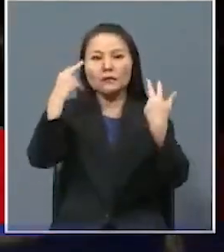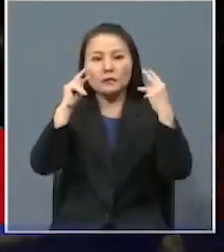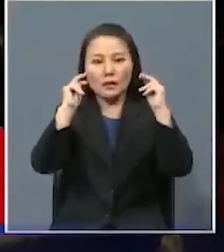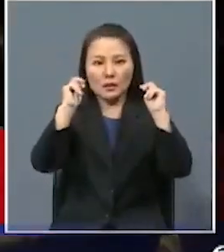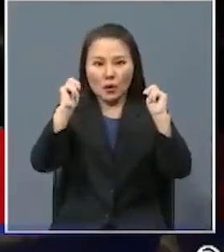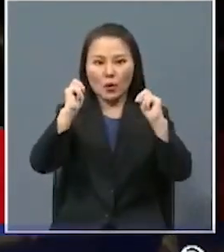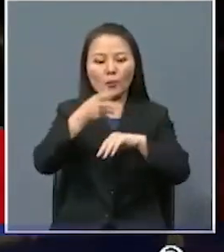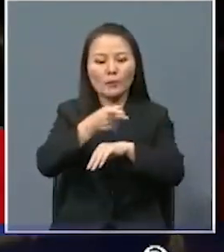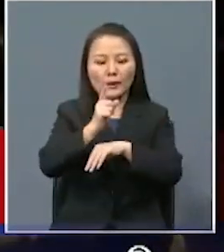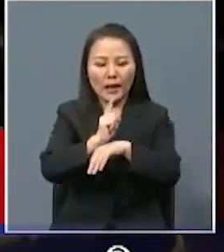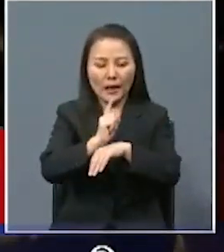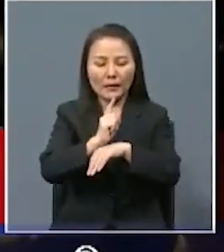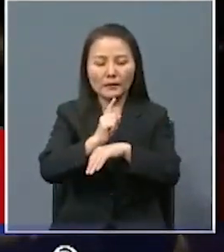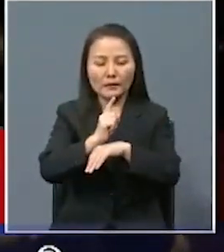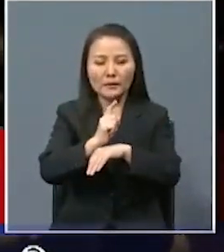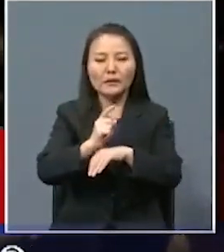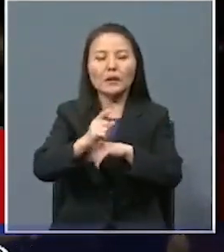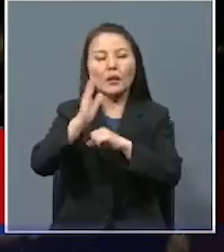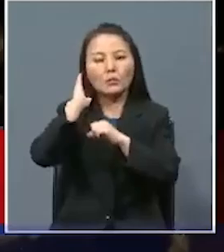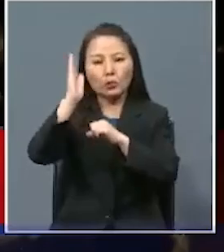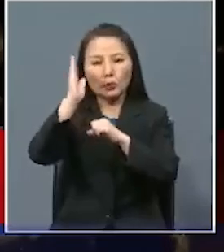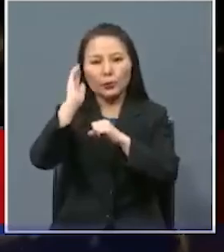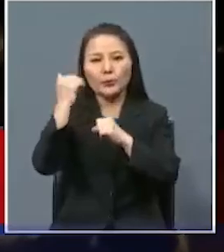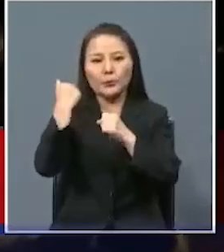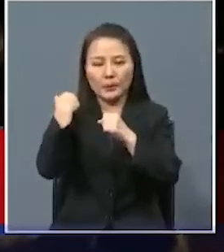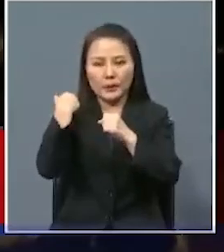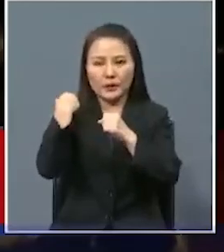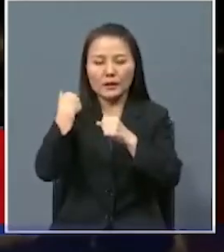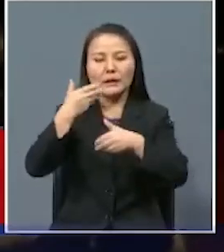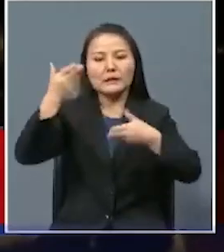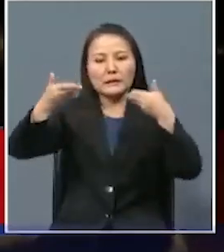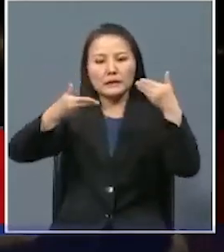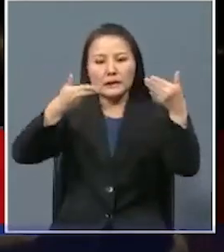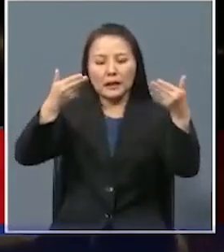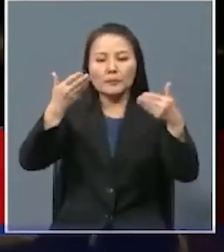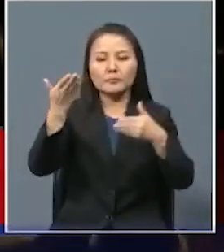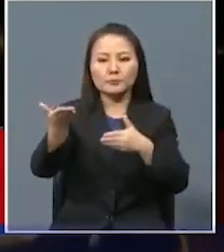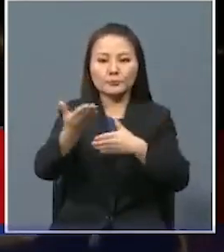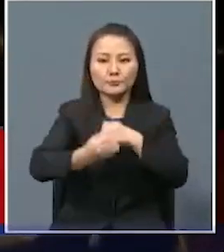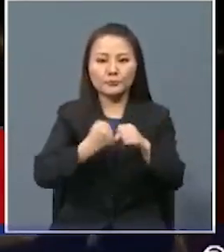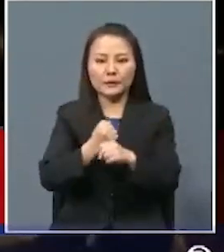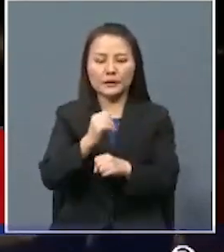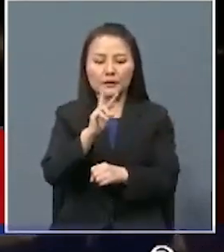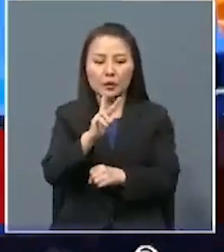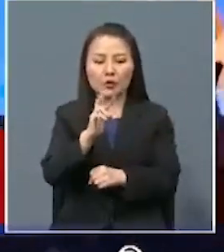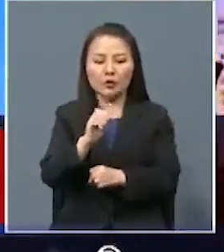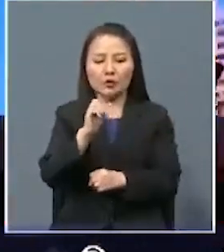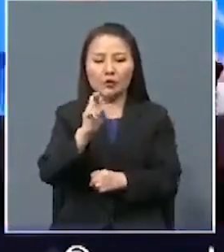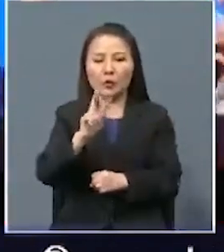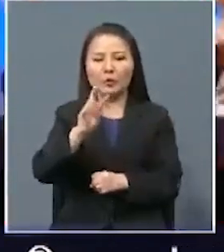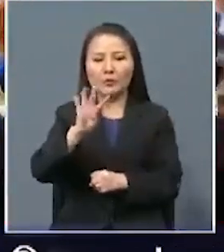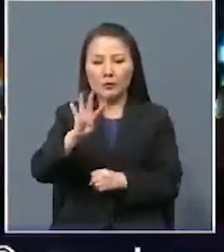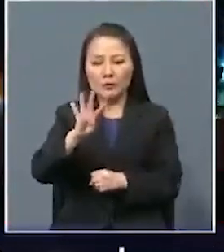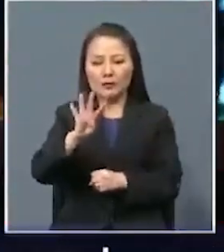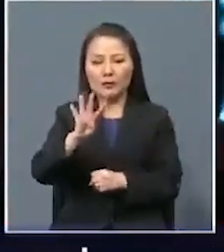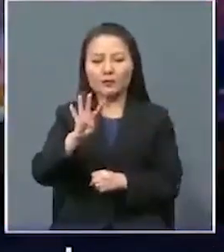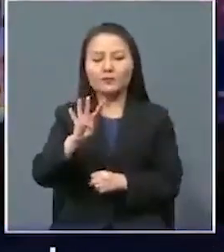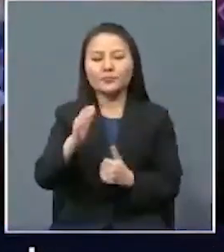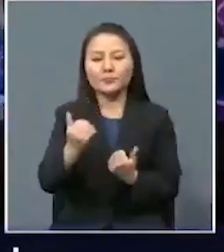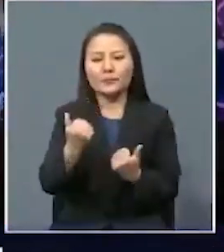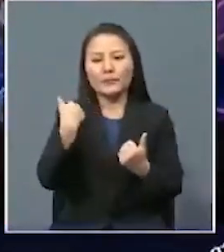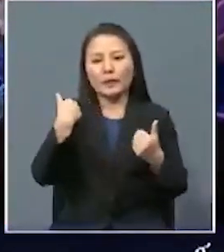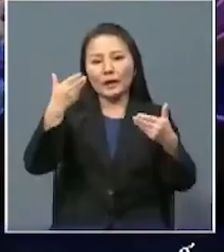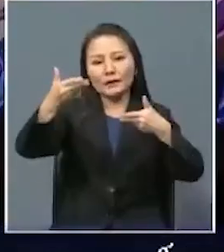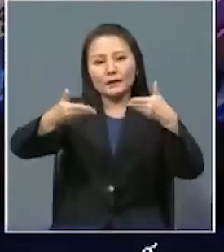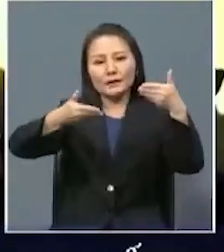รัฐมนตรีเป็นประธานกล่าวเปิดงาน taka Splash SoftPower forum 2024บนเวที Vision Stageซึ่งเป็นการจัด